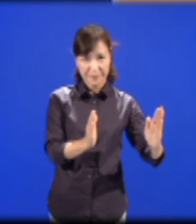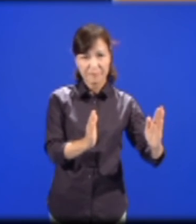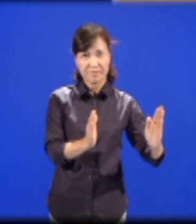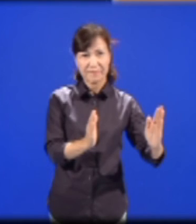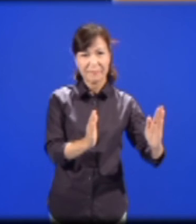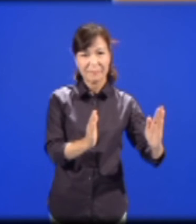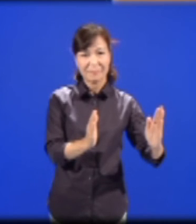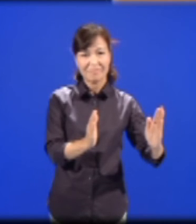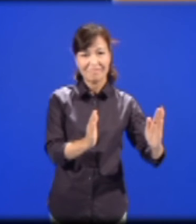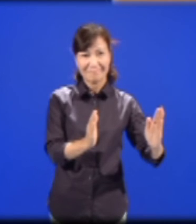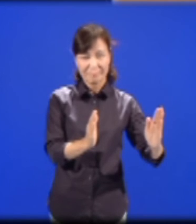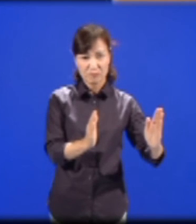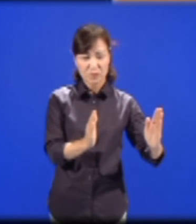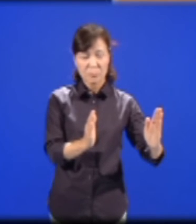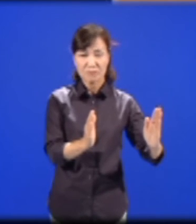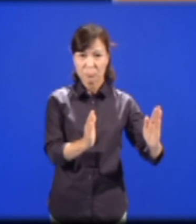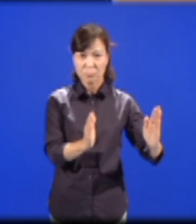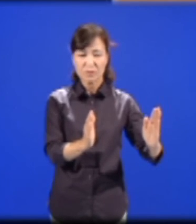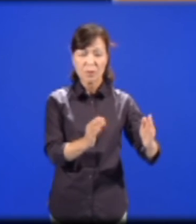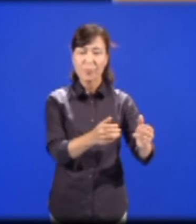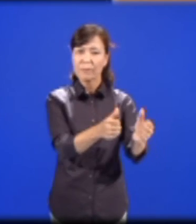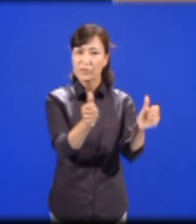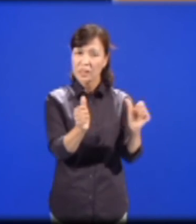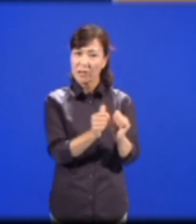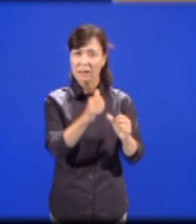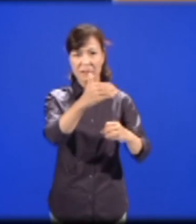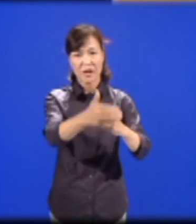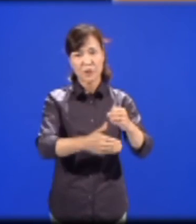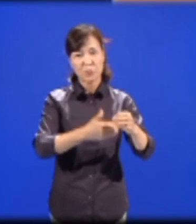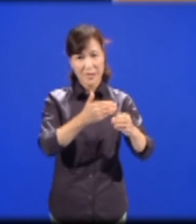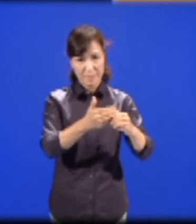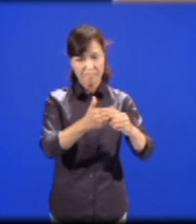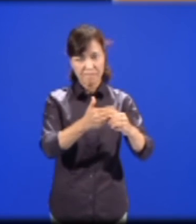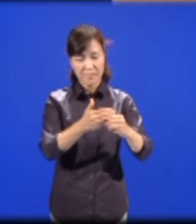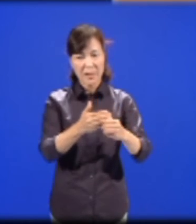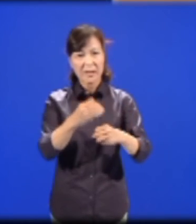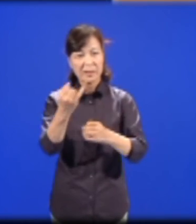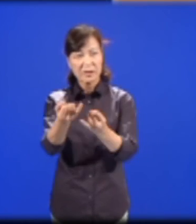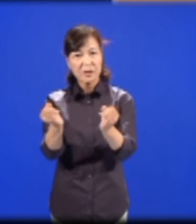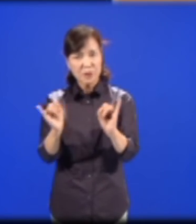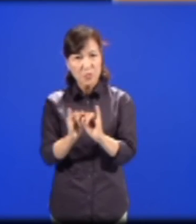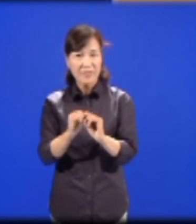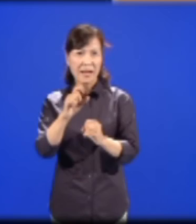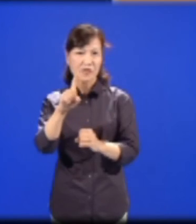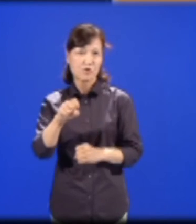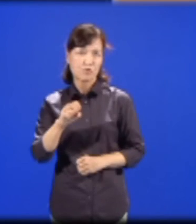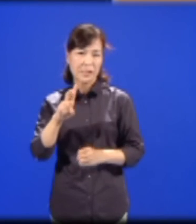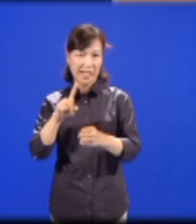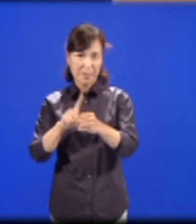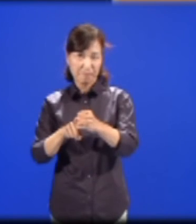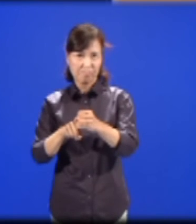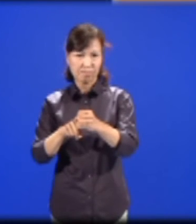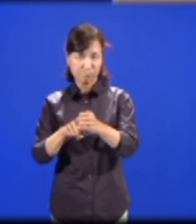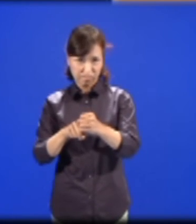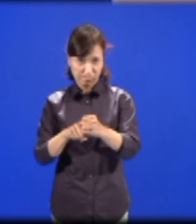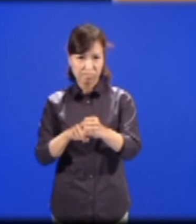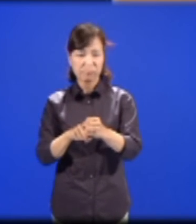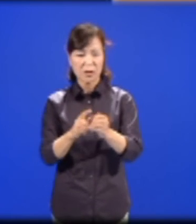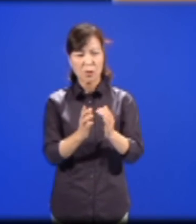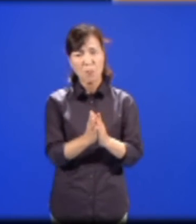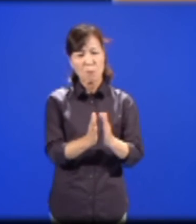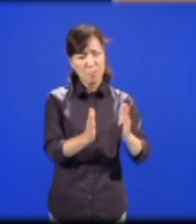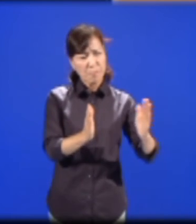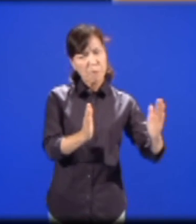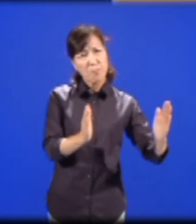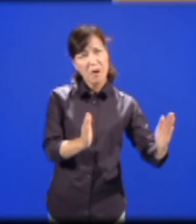です。男性はおよそ9年、女性はおよそ12年もあります。この差